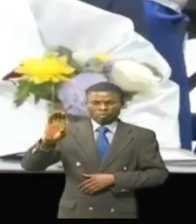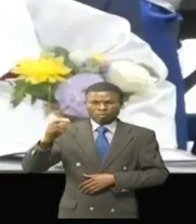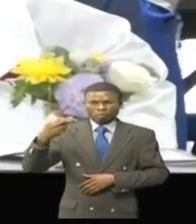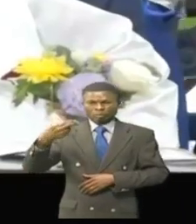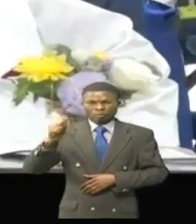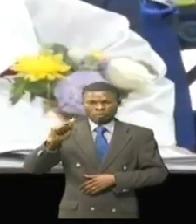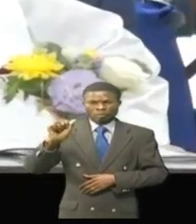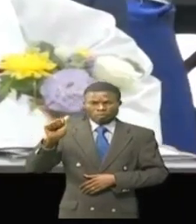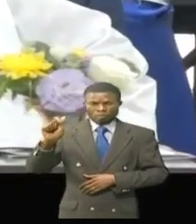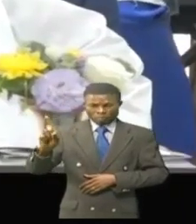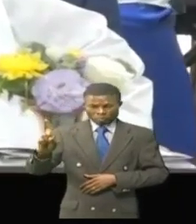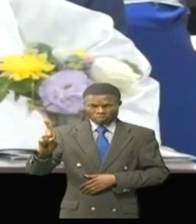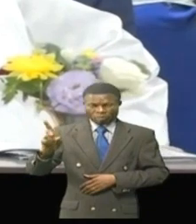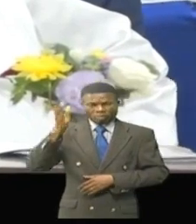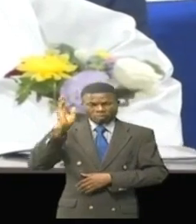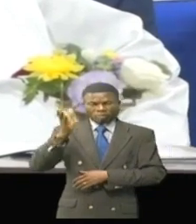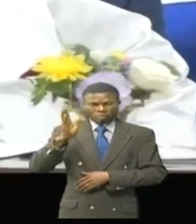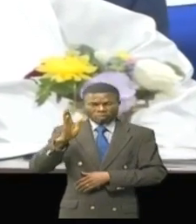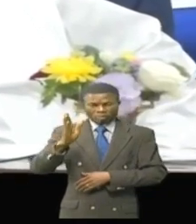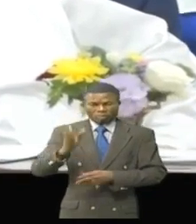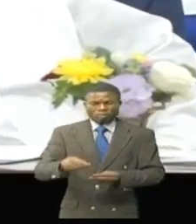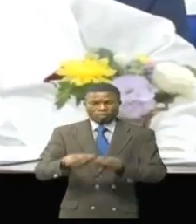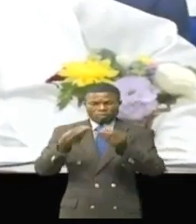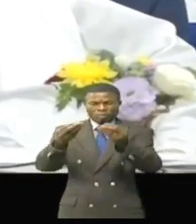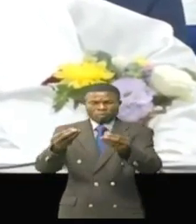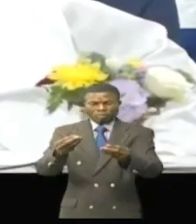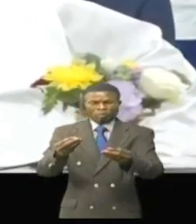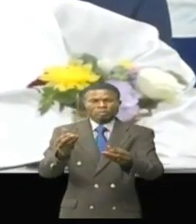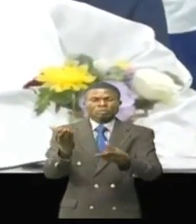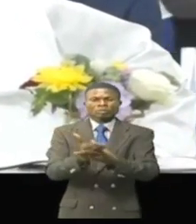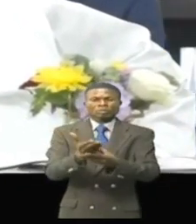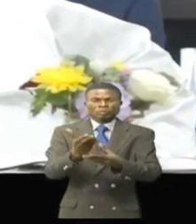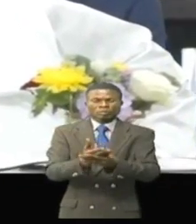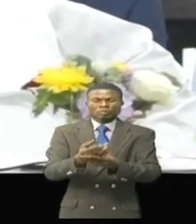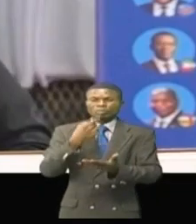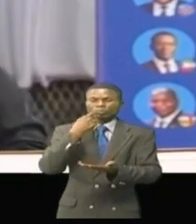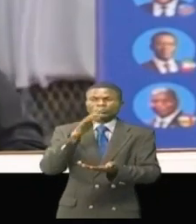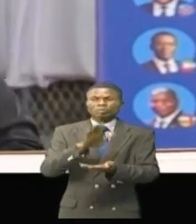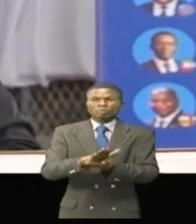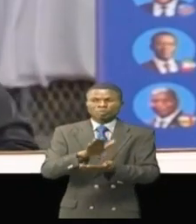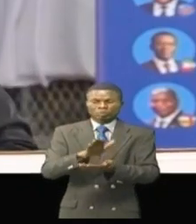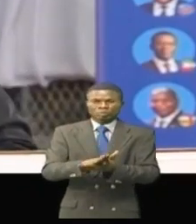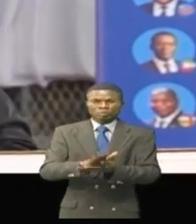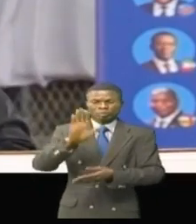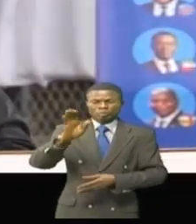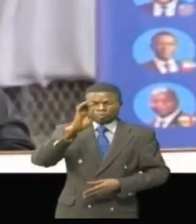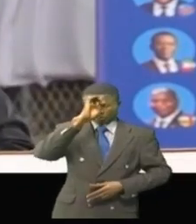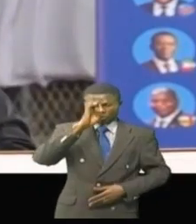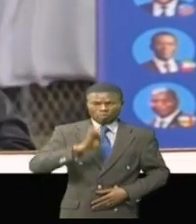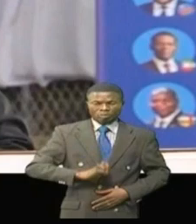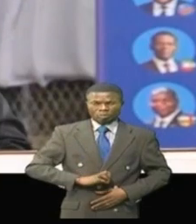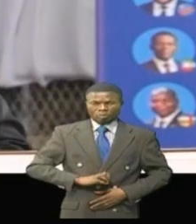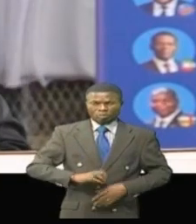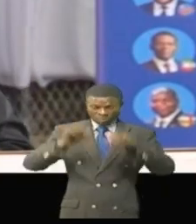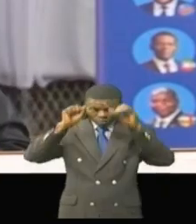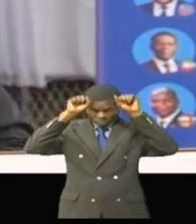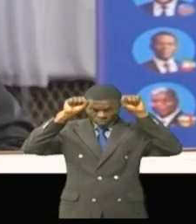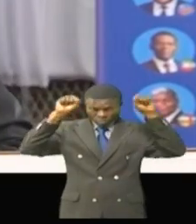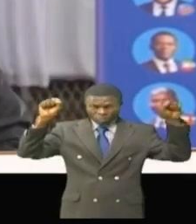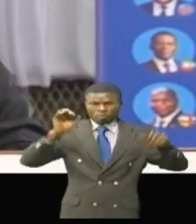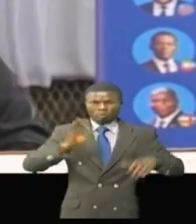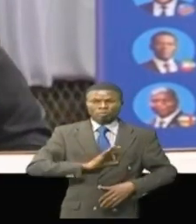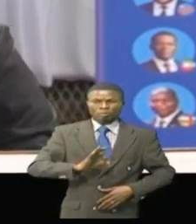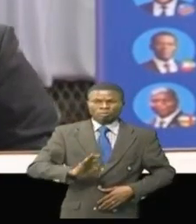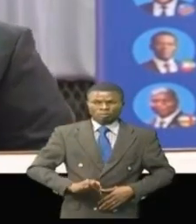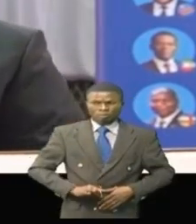La conférence a adressé une motion de remerciement à son Excellence M. Félix